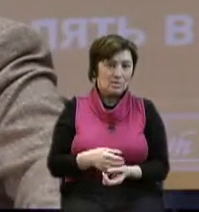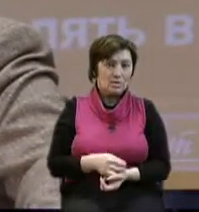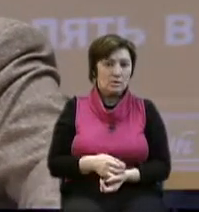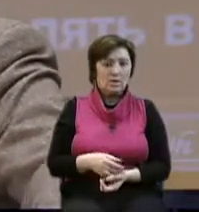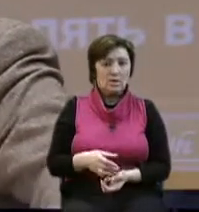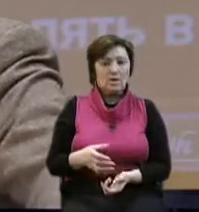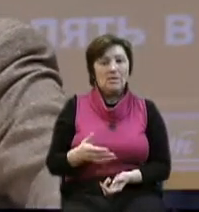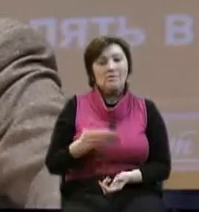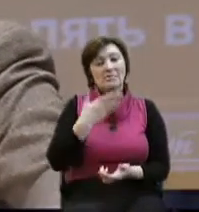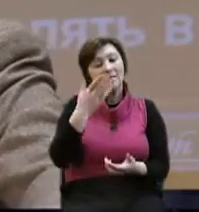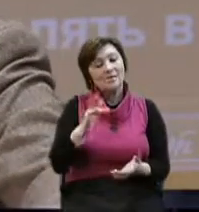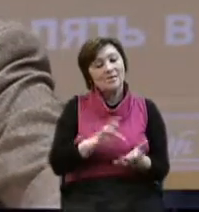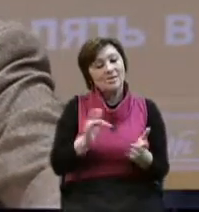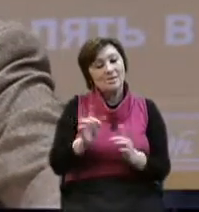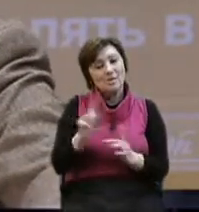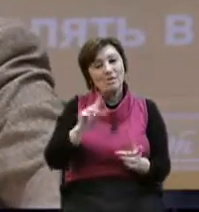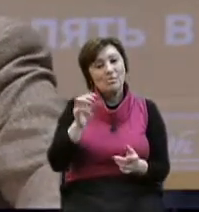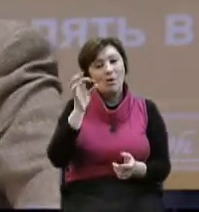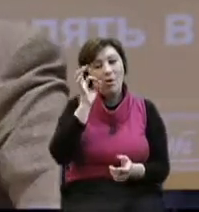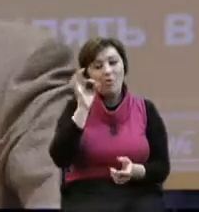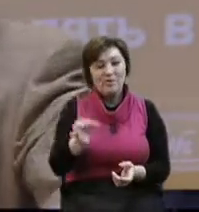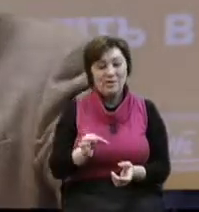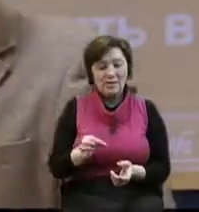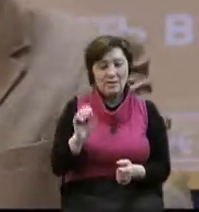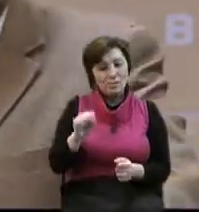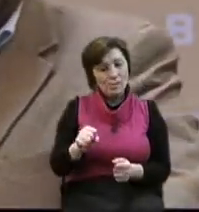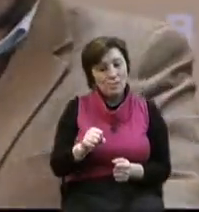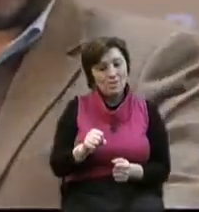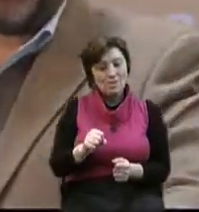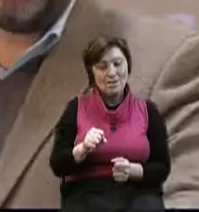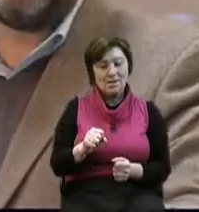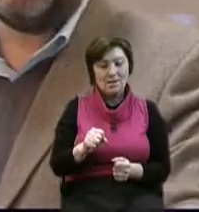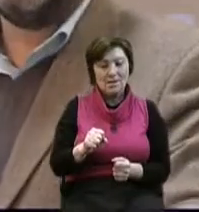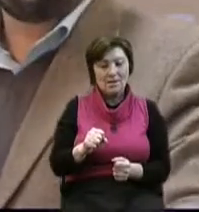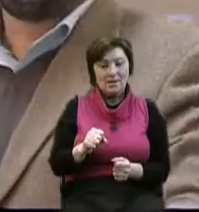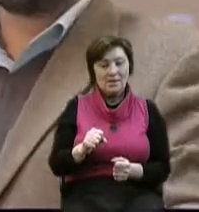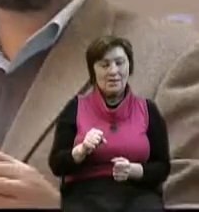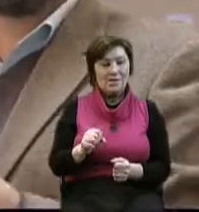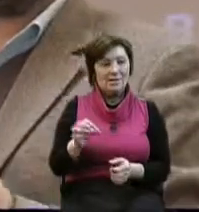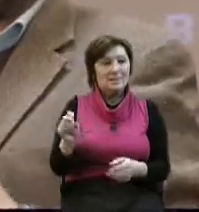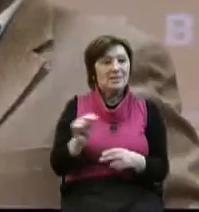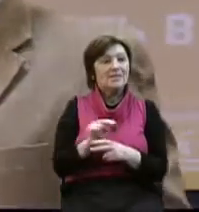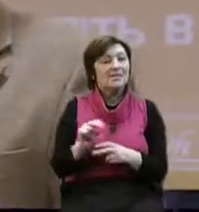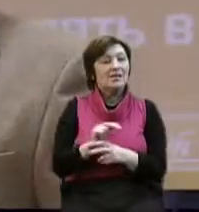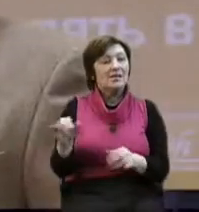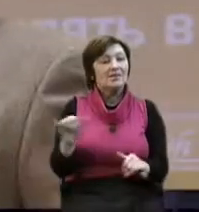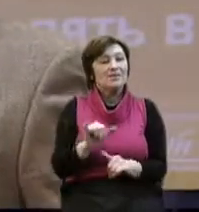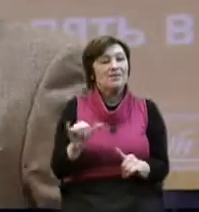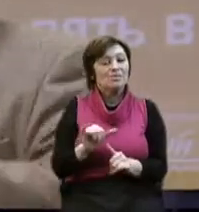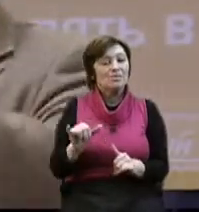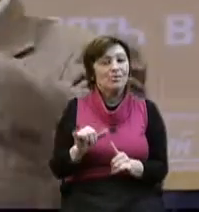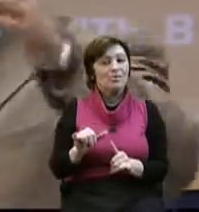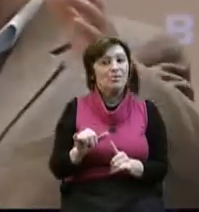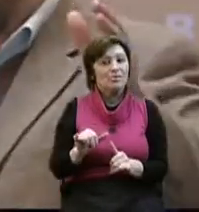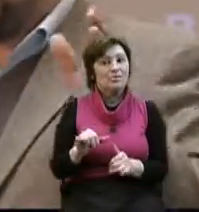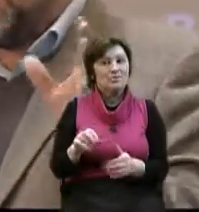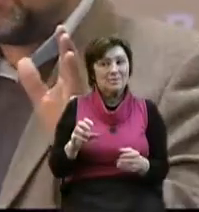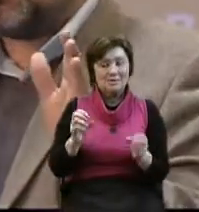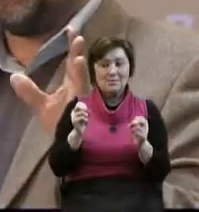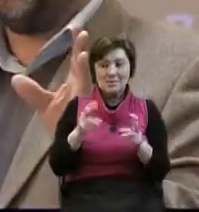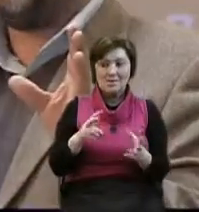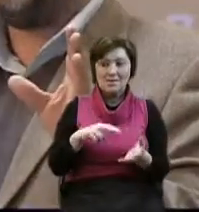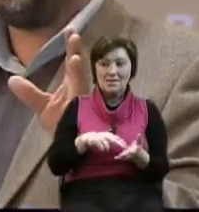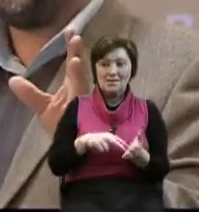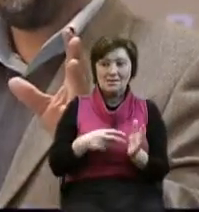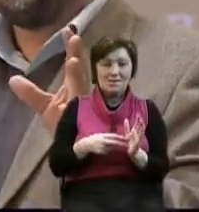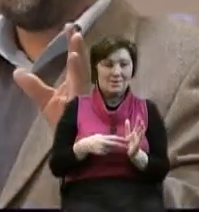ли исцелять в субботу. То есть фарисеи тут же, рядом, это специально, возможно, даже спланированная такая